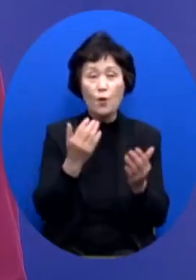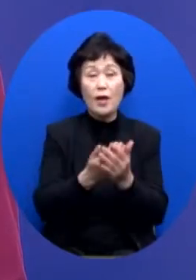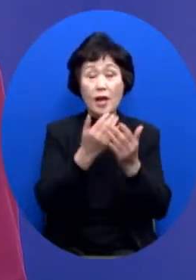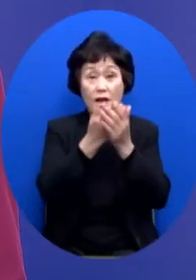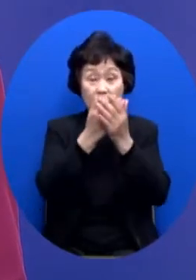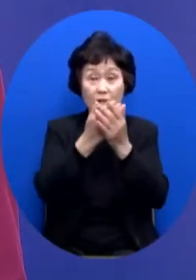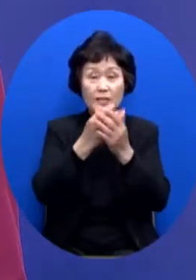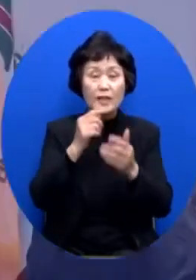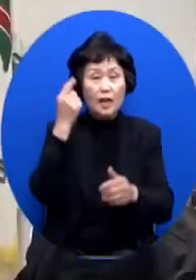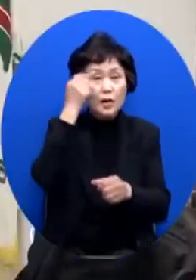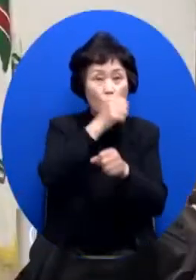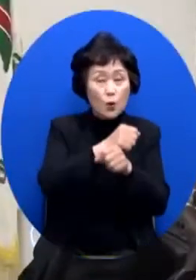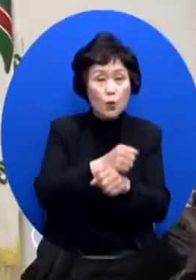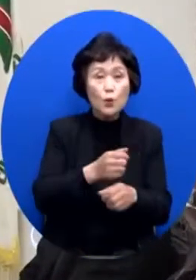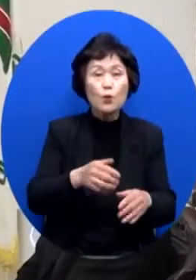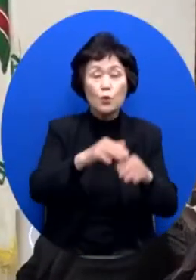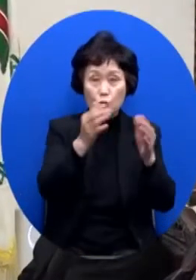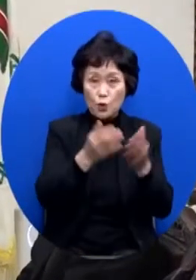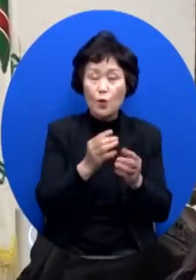맺었습니다